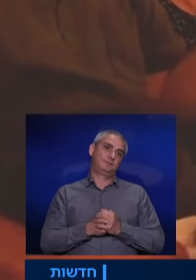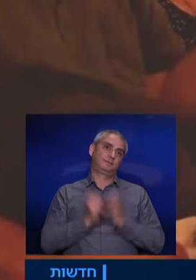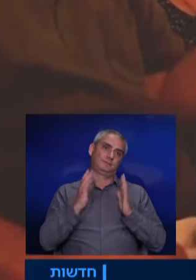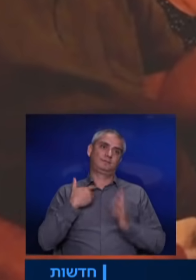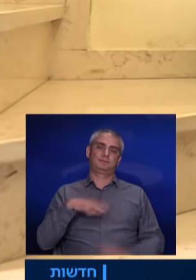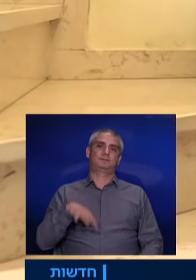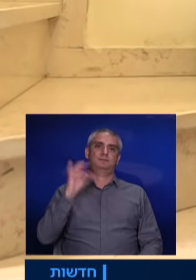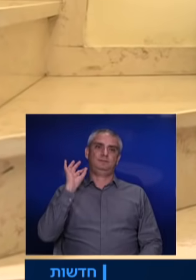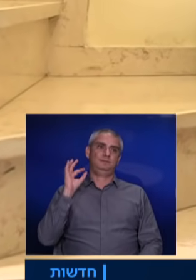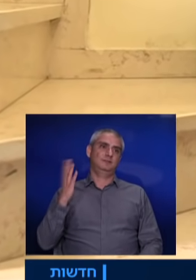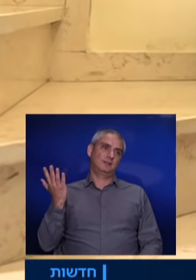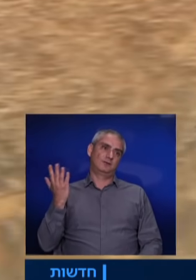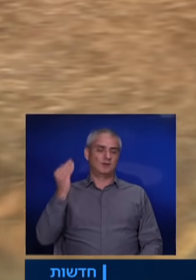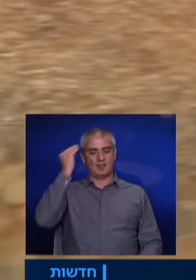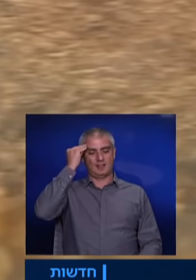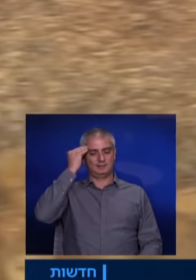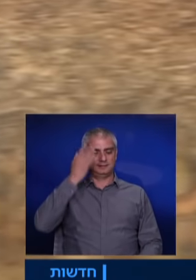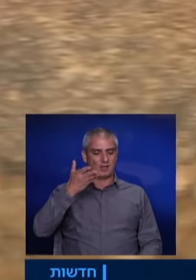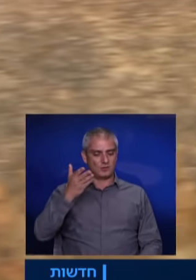בחרנו להנציח אותו.